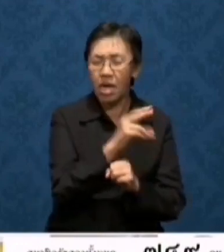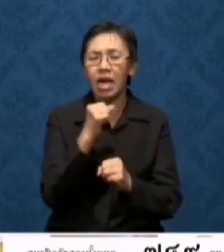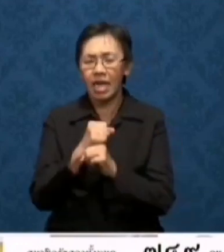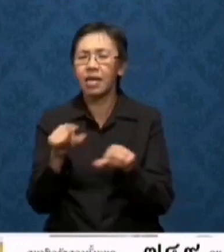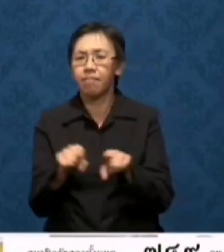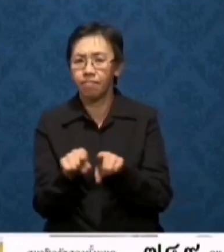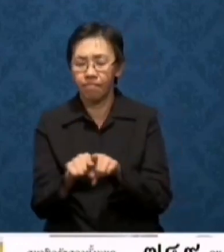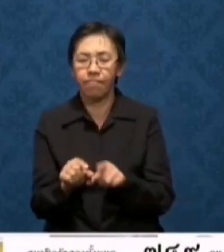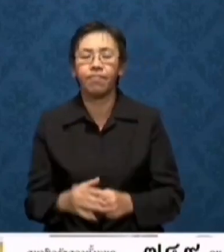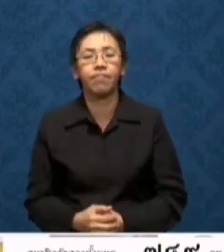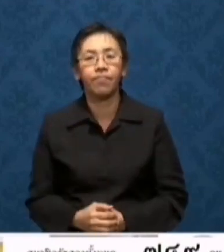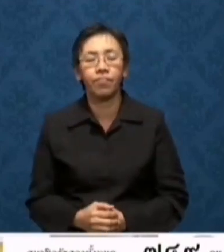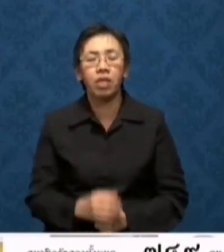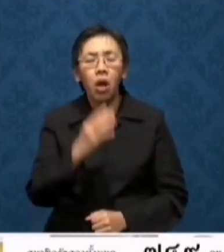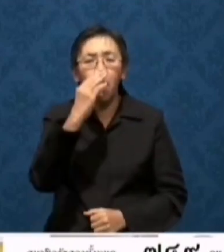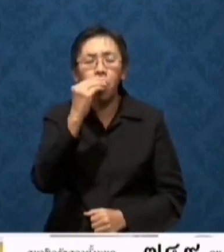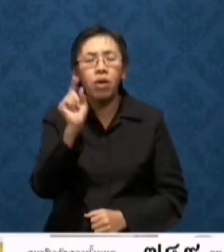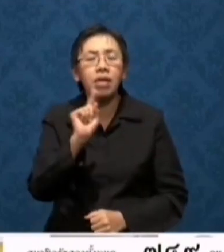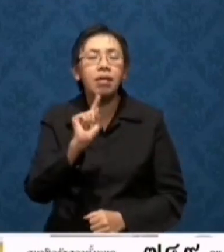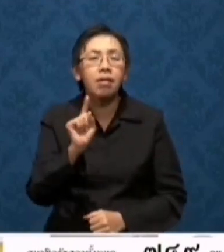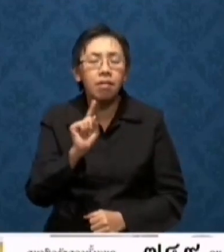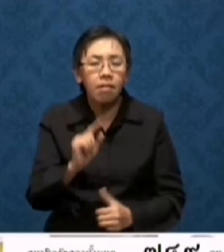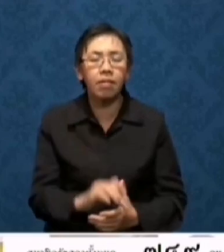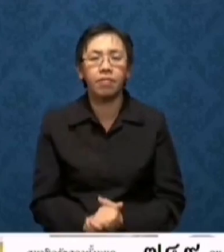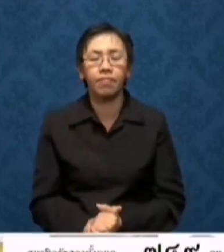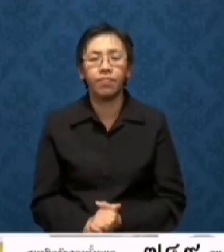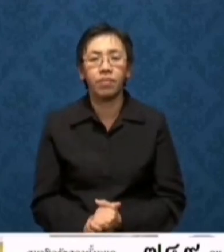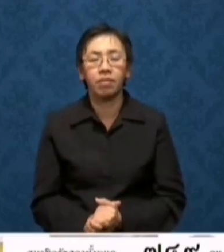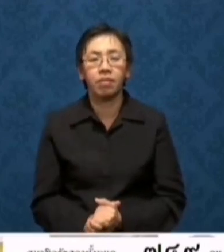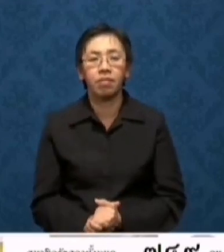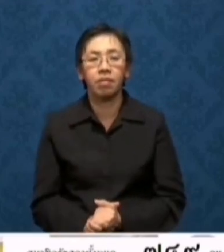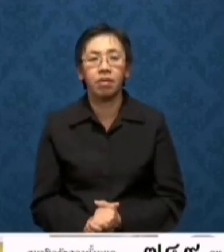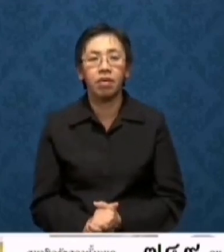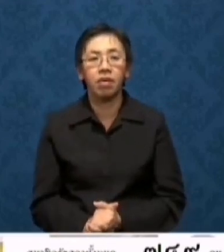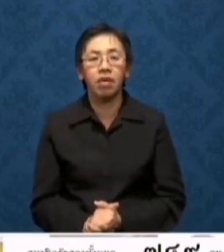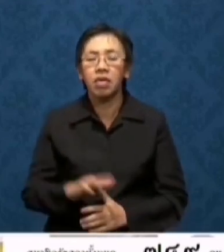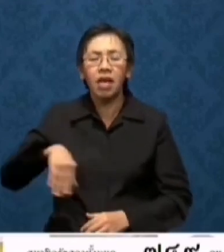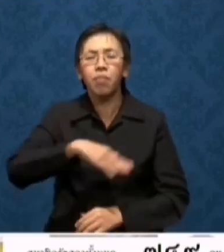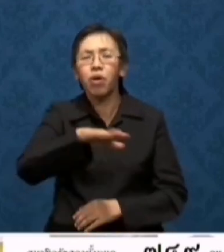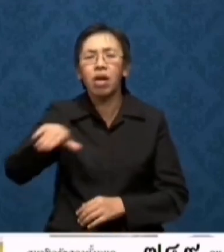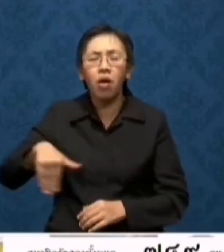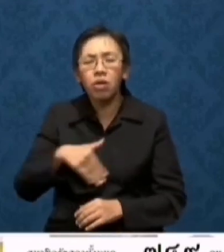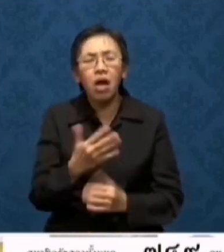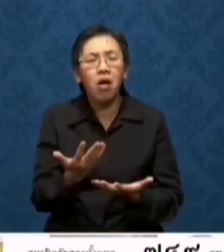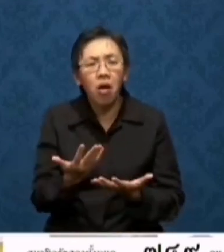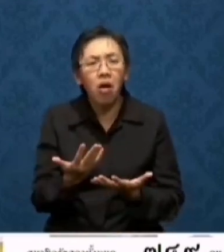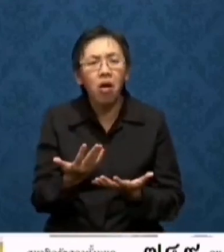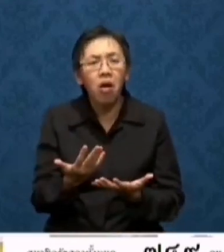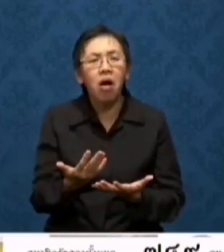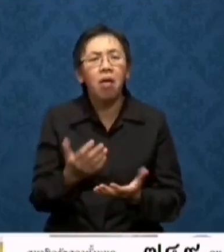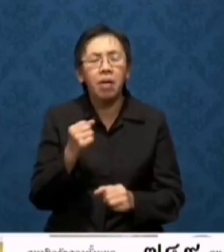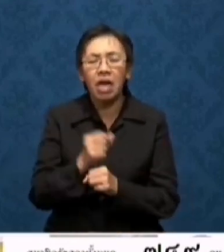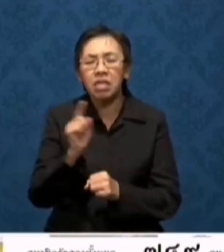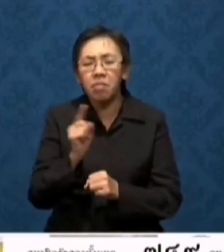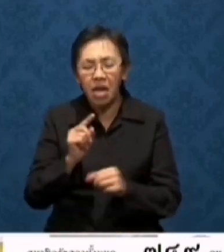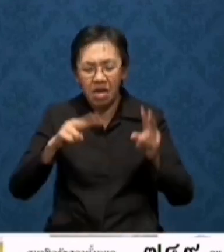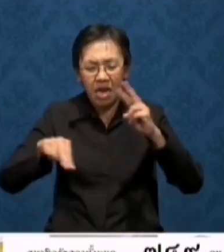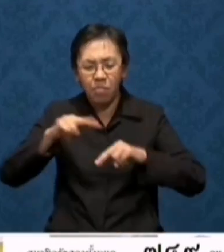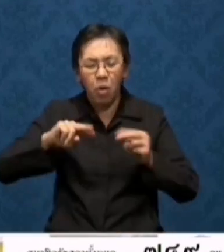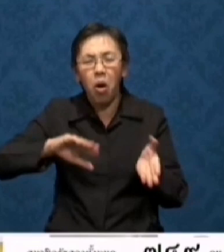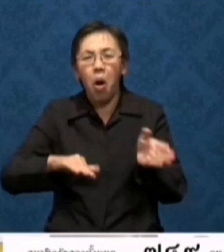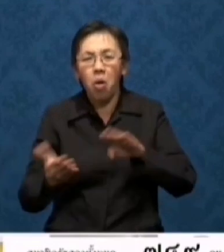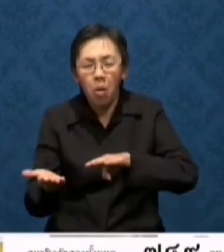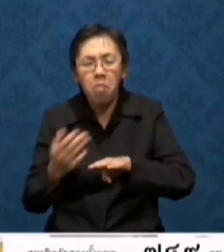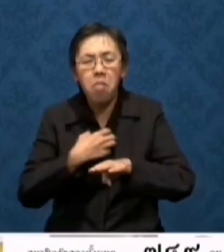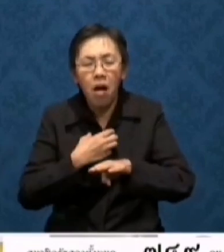สุดท้ายท่ประทานที่มีการพูดถึงกันว่าการกระทำของเราทงหลายแ่นะครับเป็นการกทำที่ลมลางการปกครอง